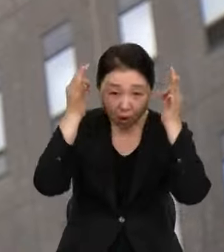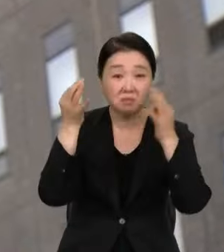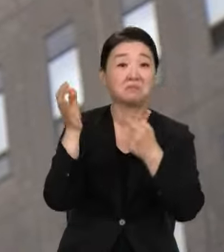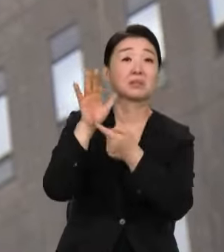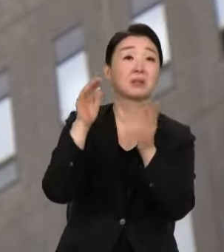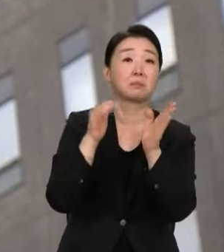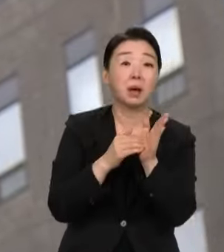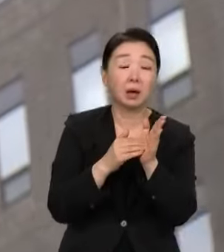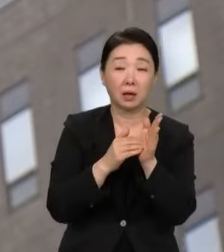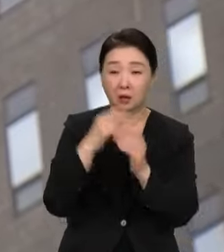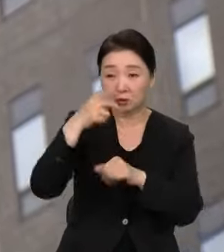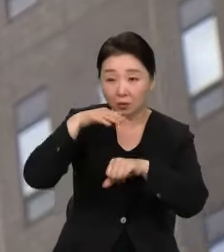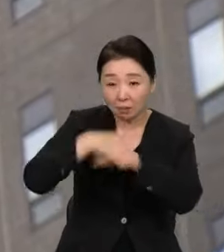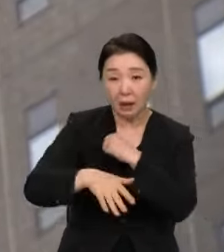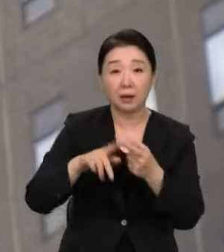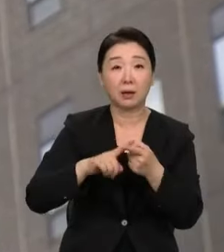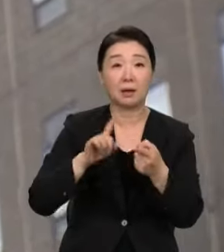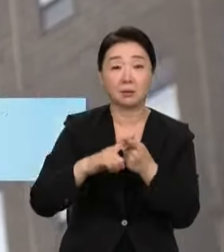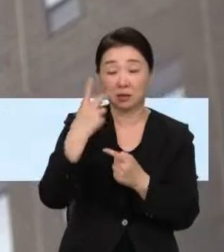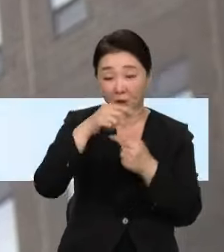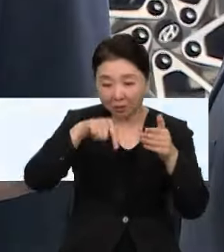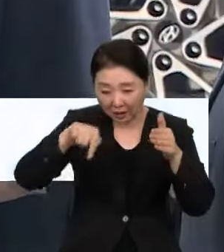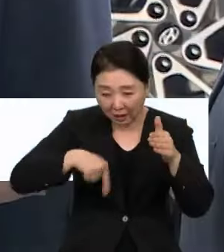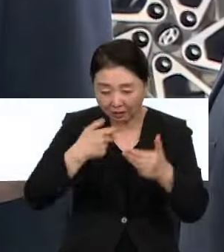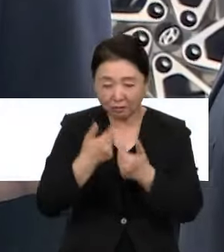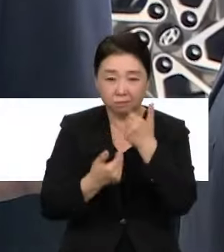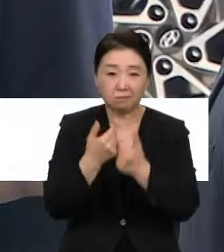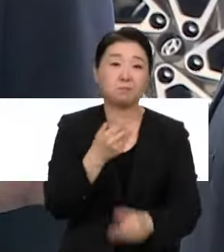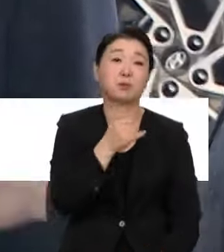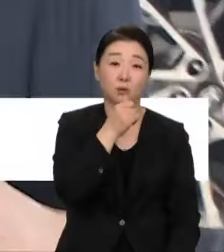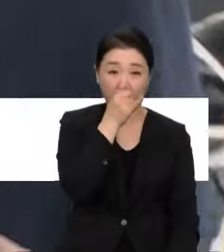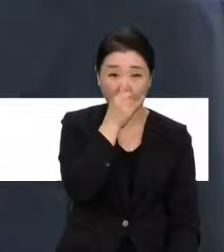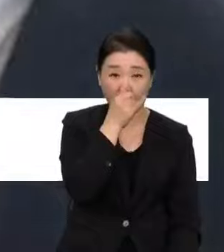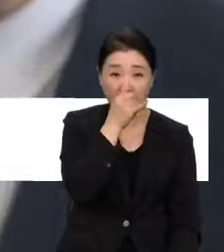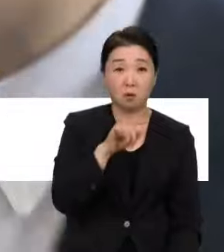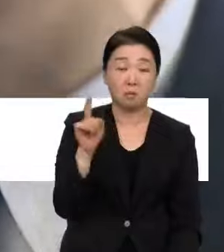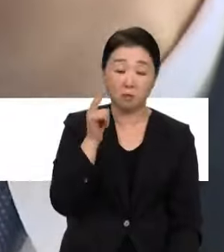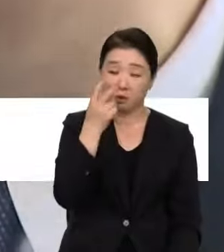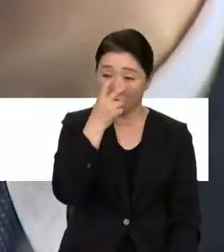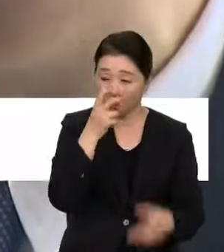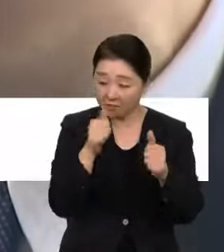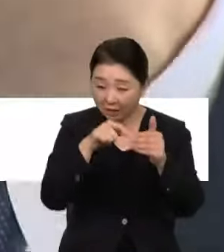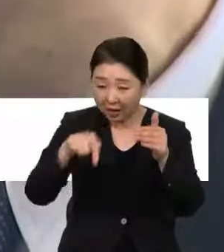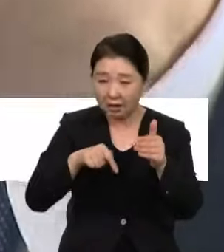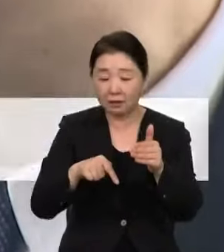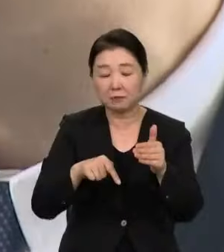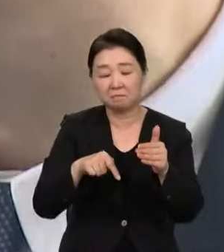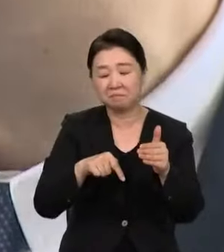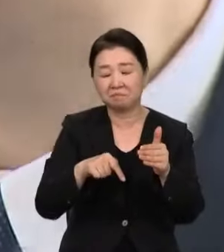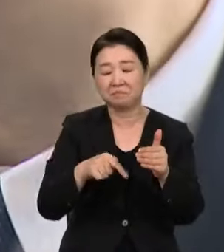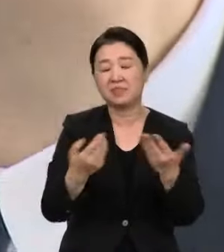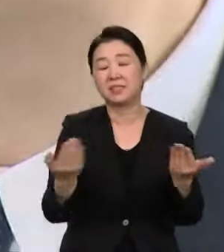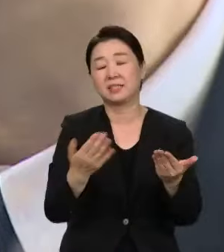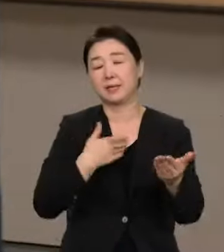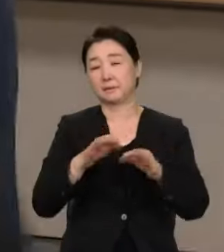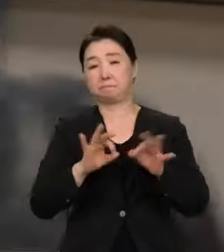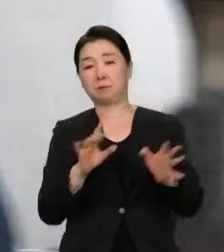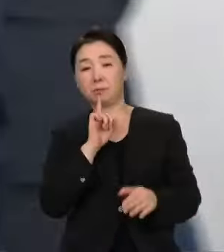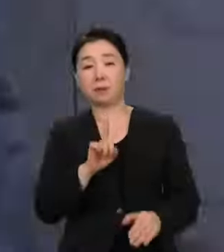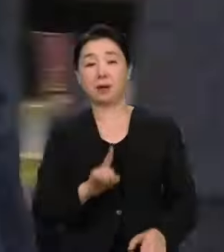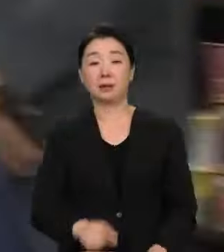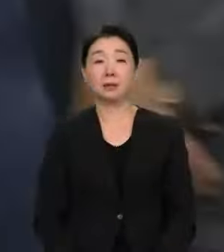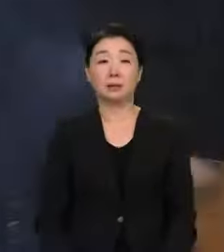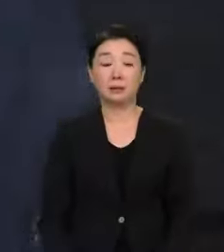조사방식을 둘러싸고 검찰 내부의 갈등이 터져나오는데 대회선 검찰 내부의 일이라고 선을었습니다